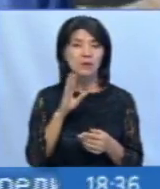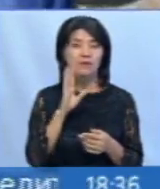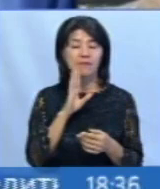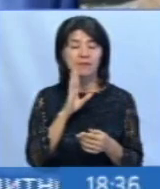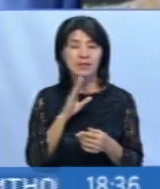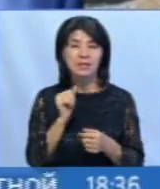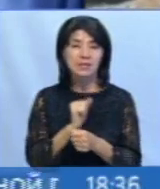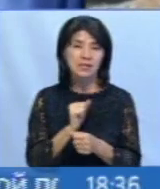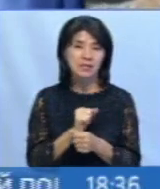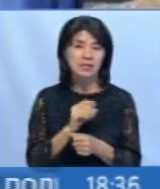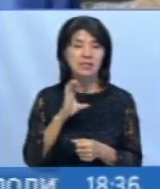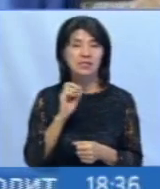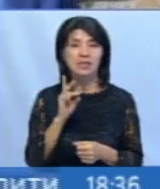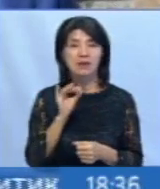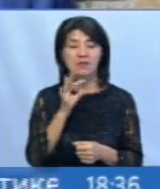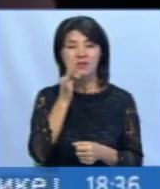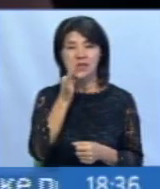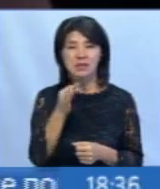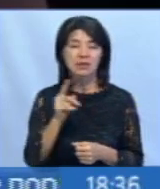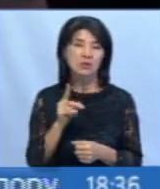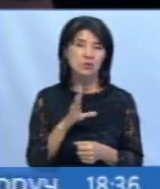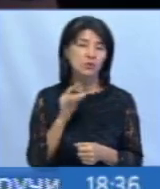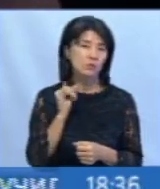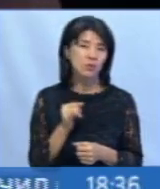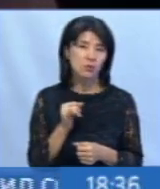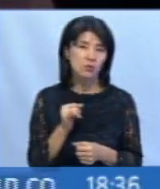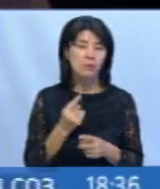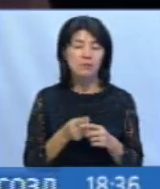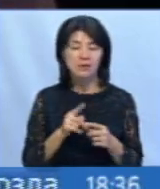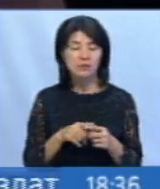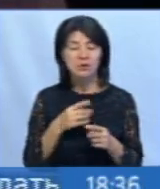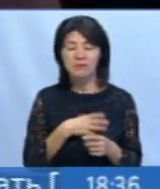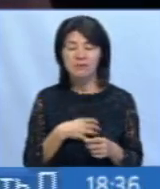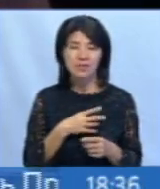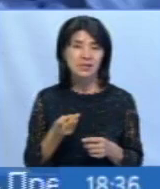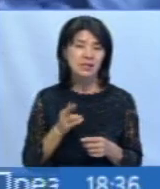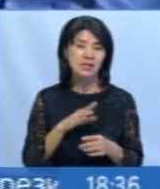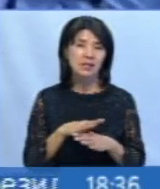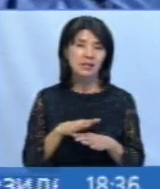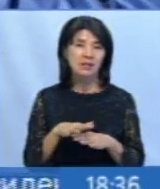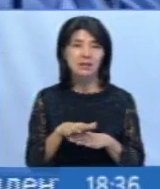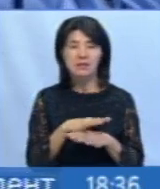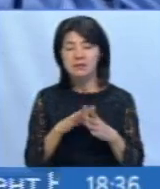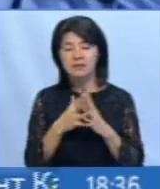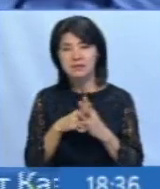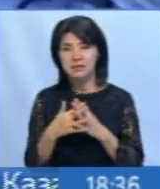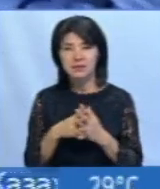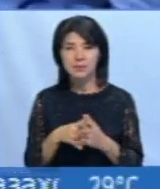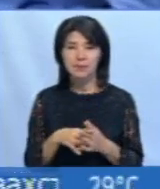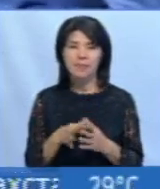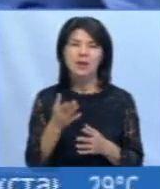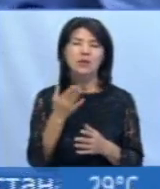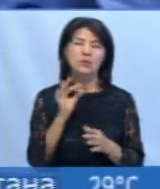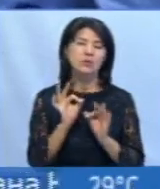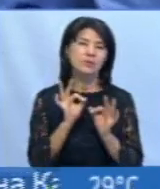станция. Абылка Ирскаков раскритиковал такое планирование инфраструктурных проектов, жизненно важных для села. Нормативный срок реализации проекта какой